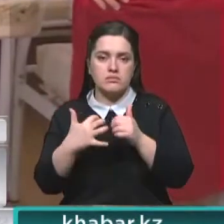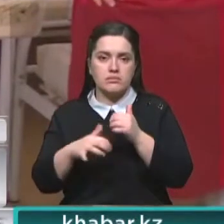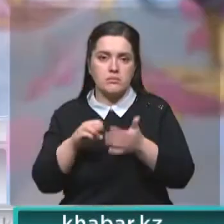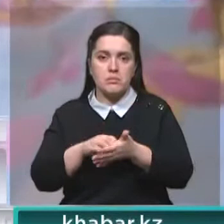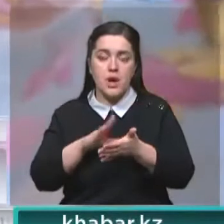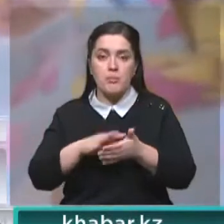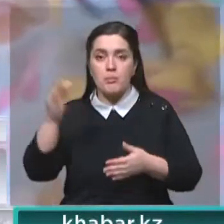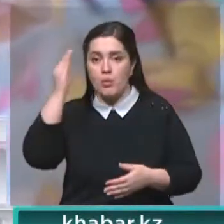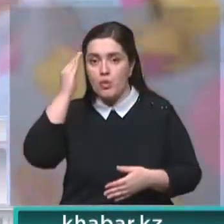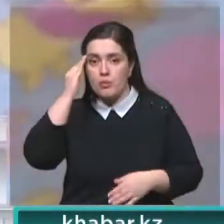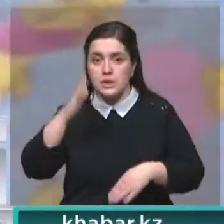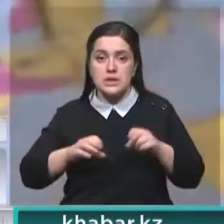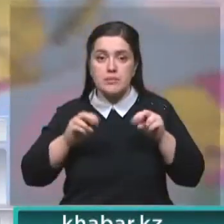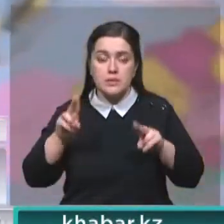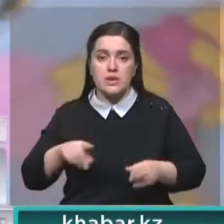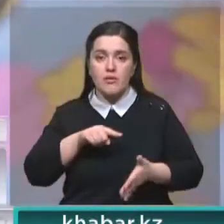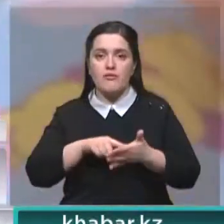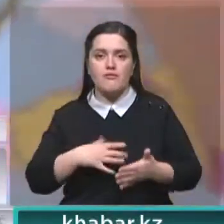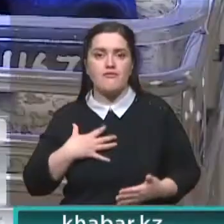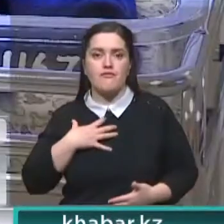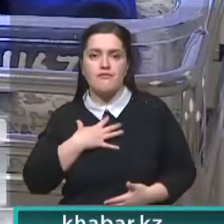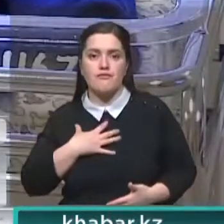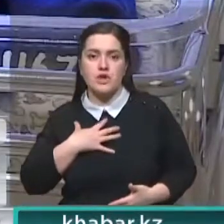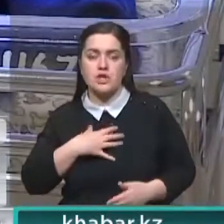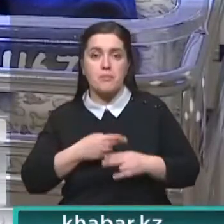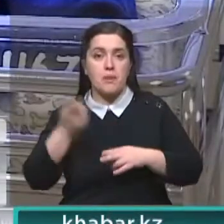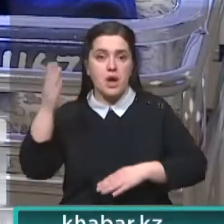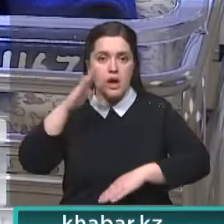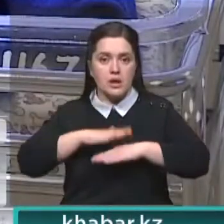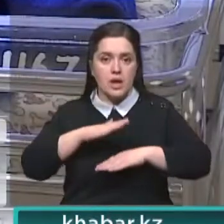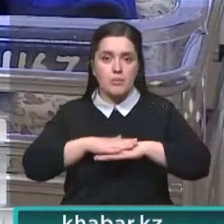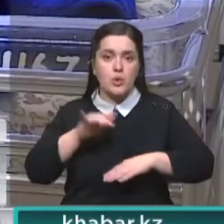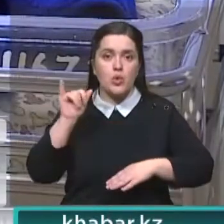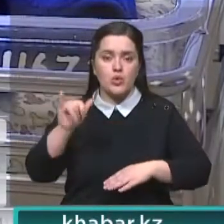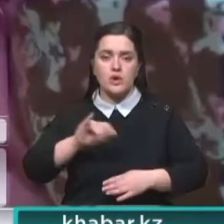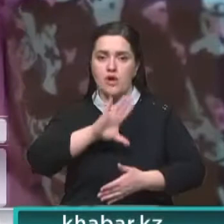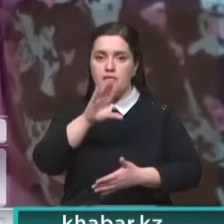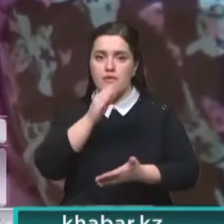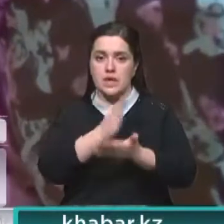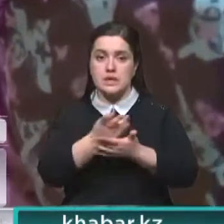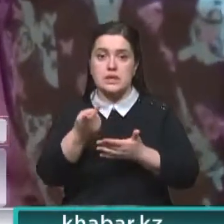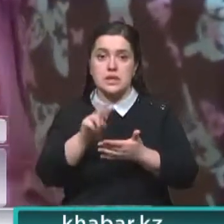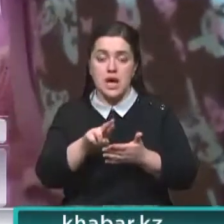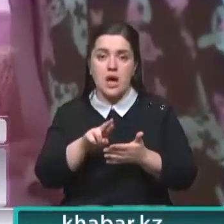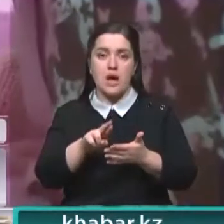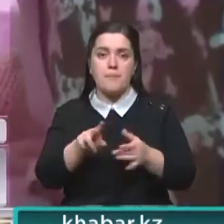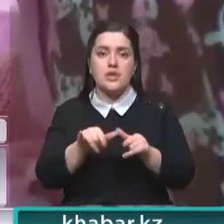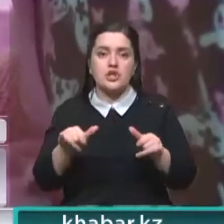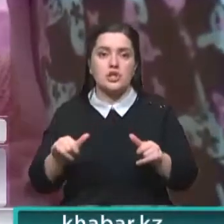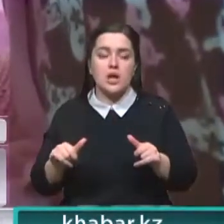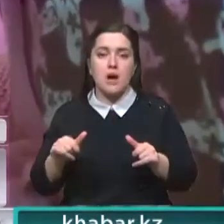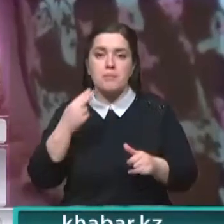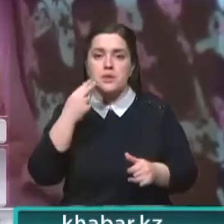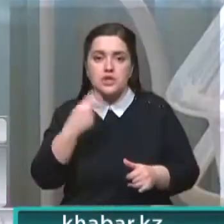минимальный показатель по мнению эксперта в этом вопросе важно принципиальная позиция акиматов у них есть все ресурсы для повышения